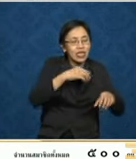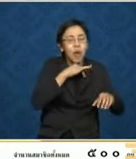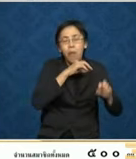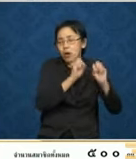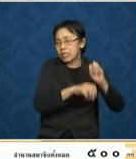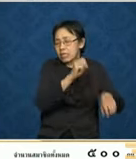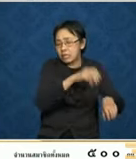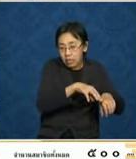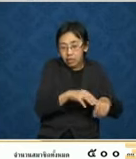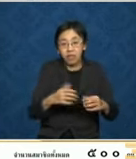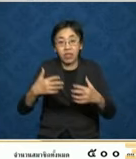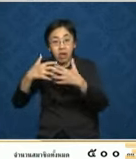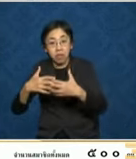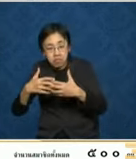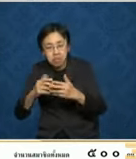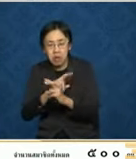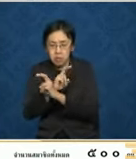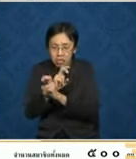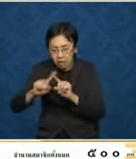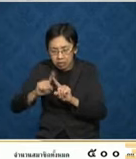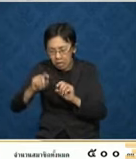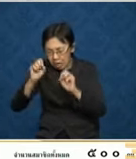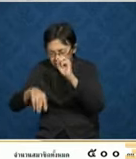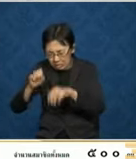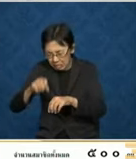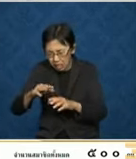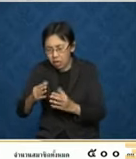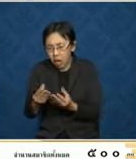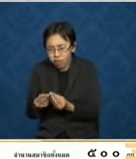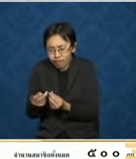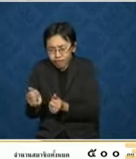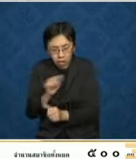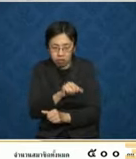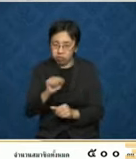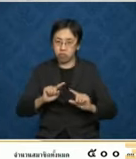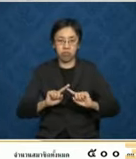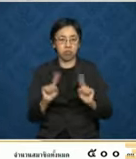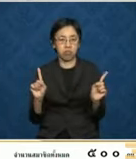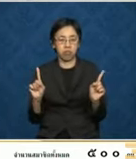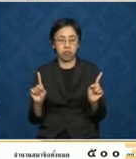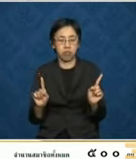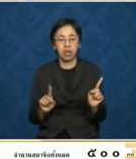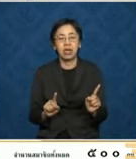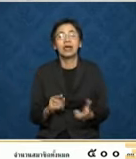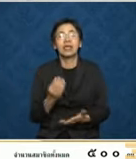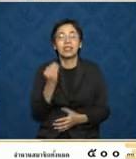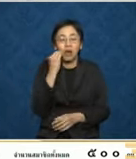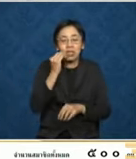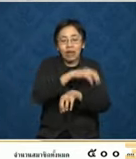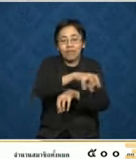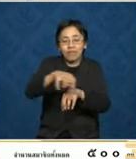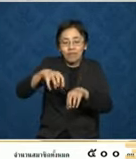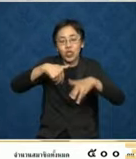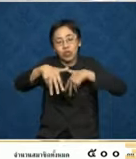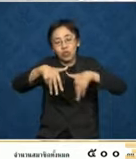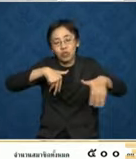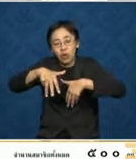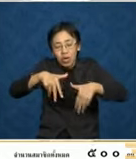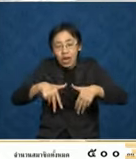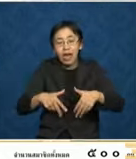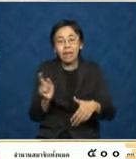างกันอย่างสิ้นเชิงตอนนี้เนี่ยการกำจัดขยะชุมชนเนี่ยนะครับก็มีปัญหามากนะครับตอนนี้แต่ละชุมชนเนี่ยบ่อฝังก